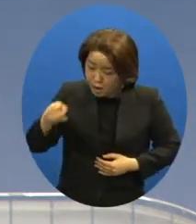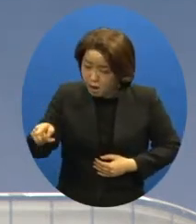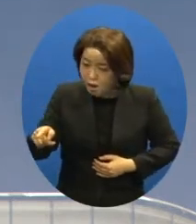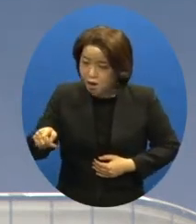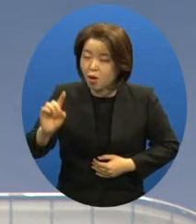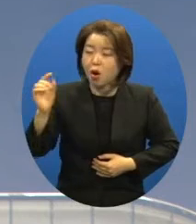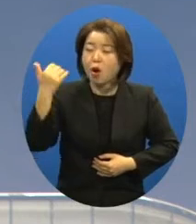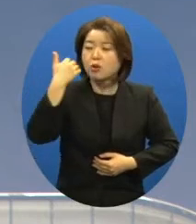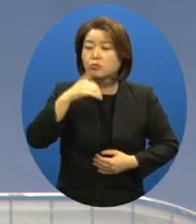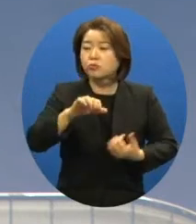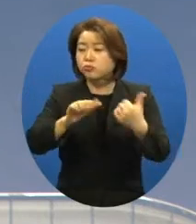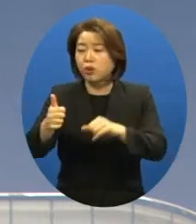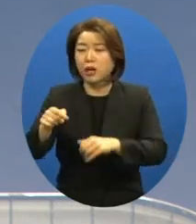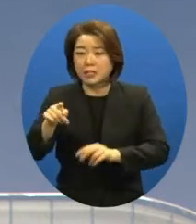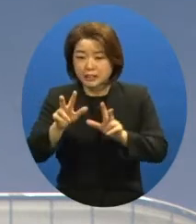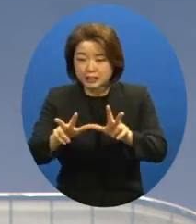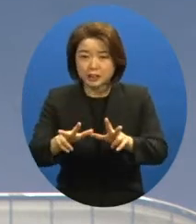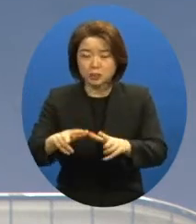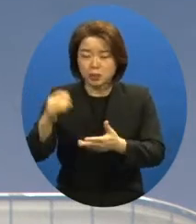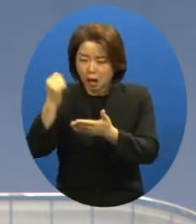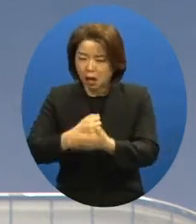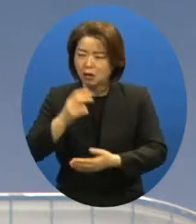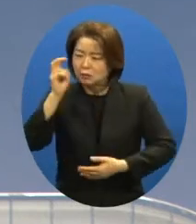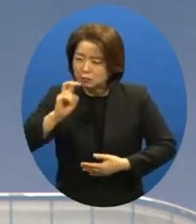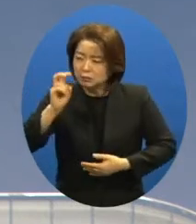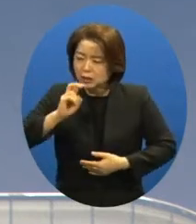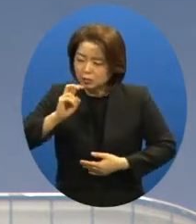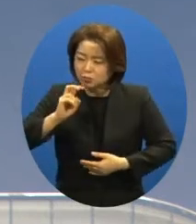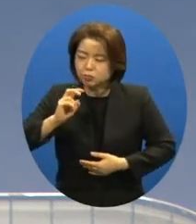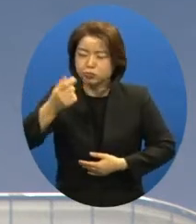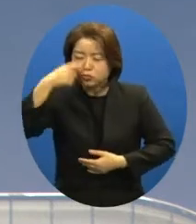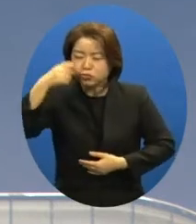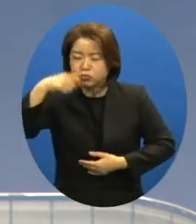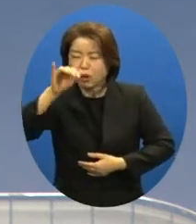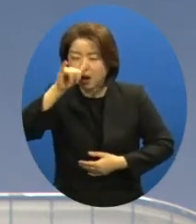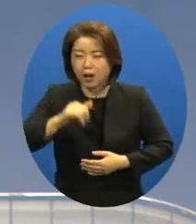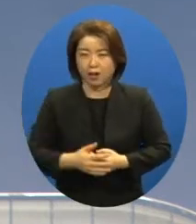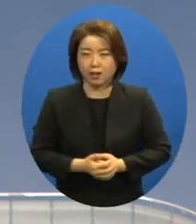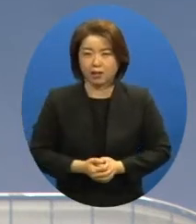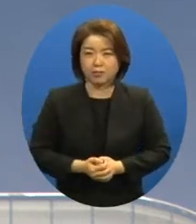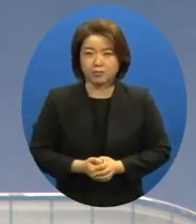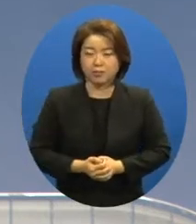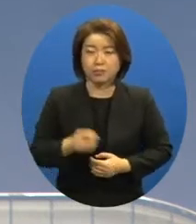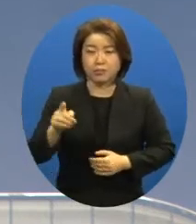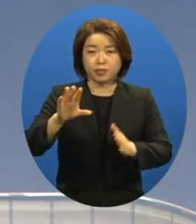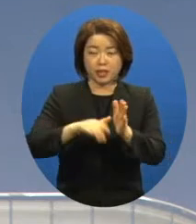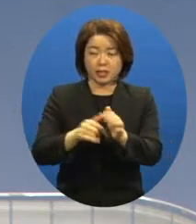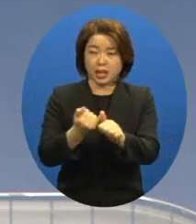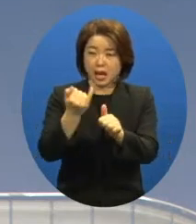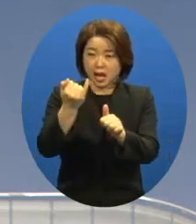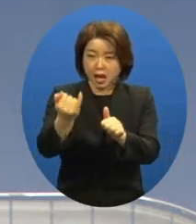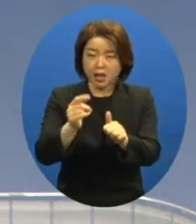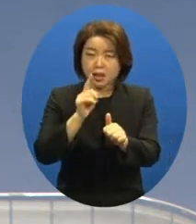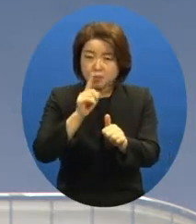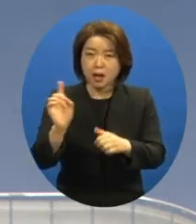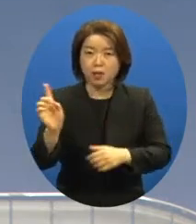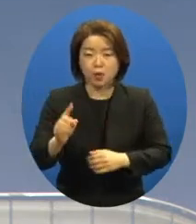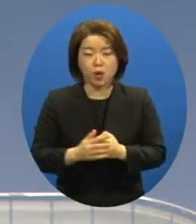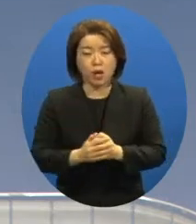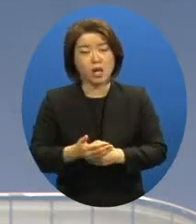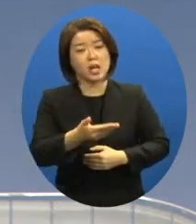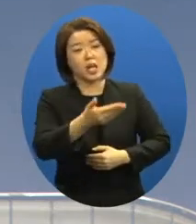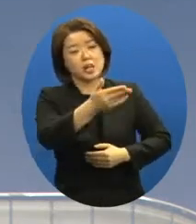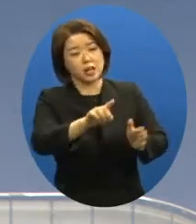누가 죽었다고 이렇게 곡을 하고 있는 거요? 그때 아내가 말했습니다. 당신이